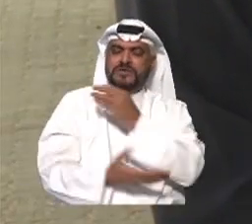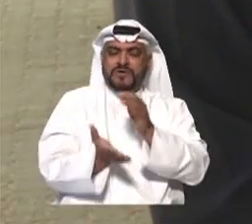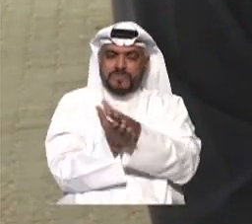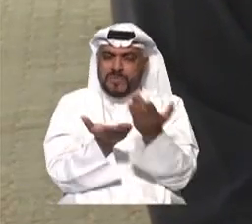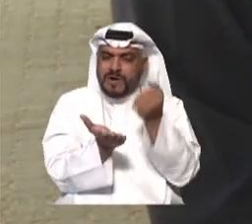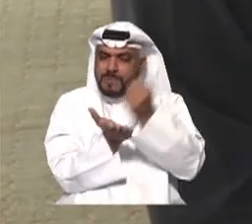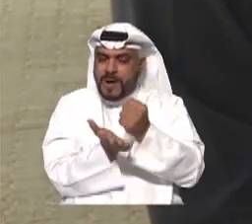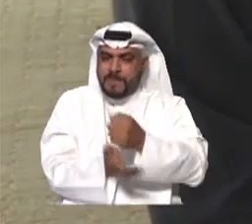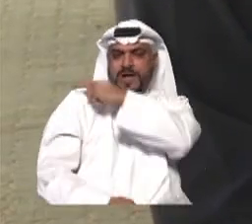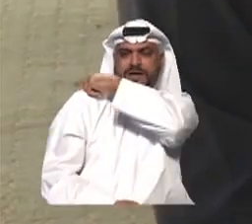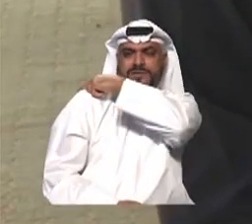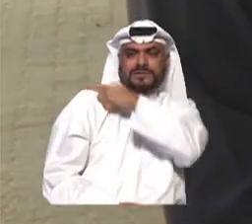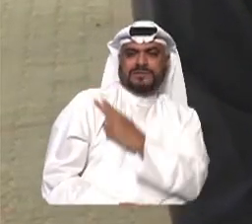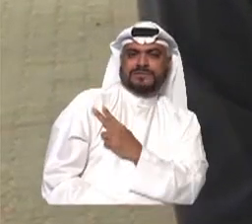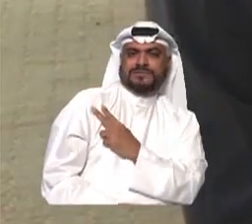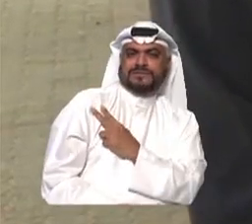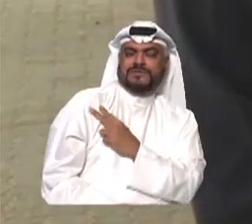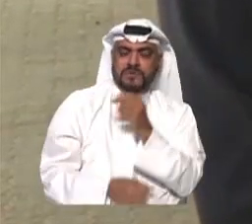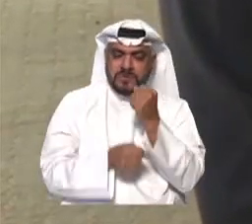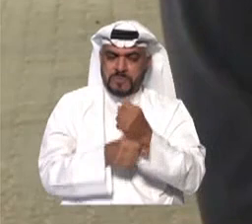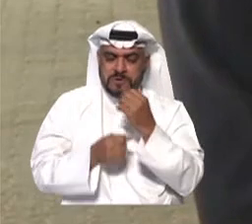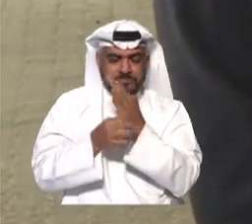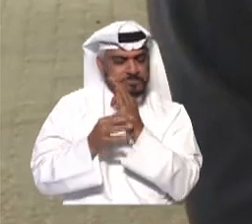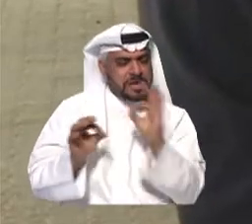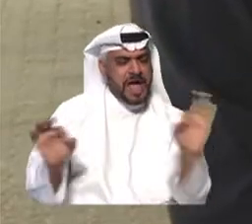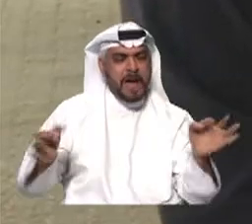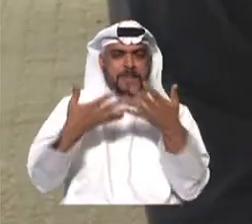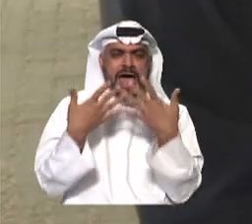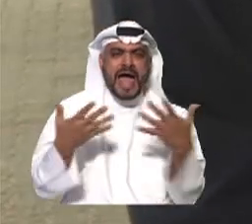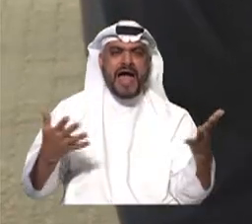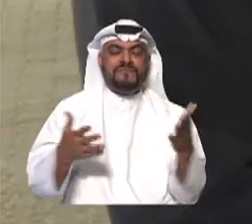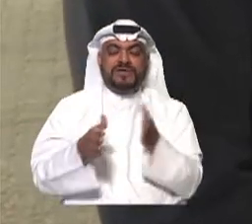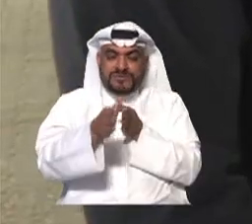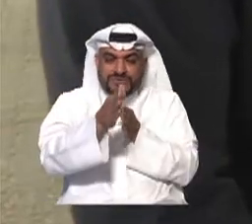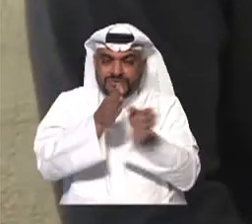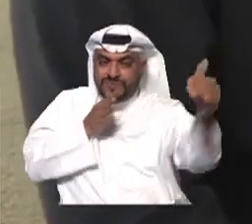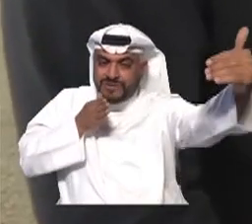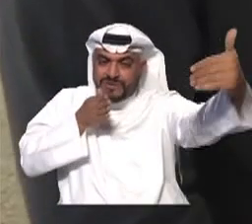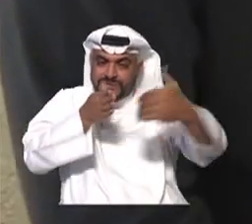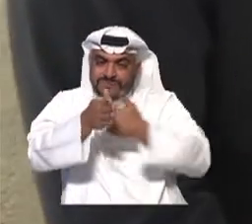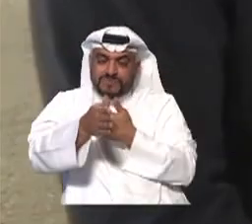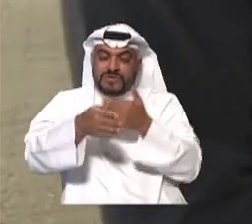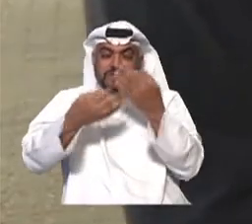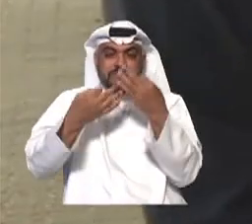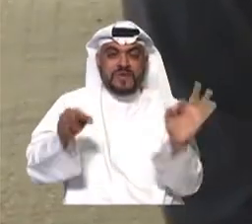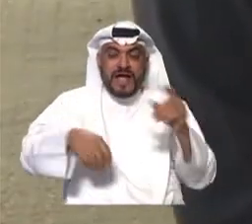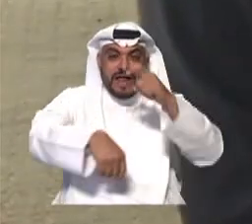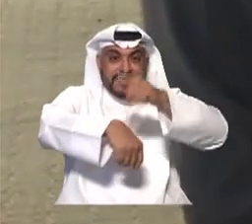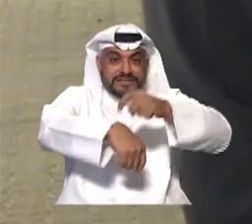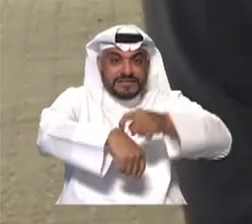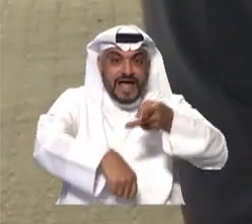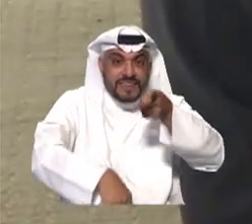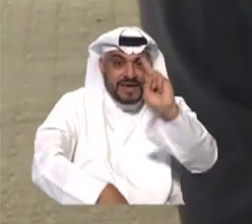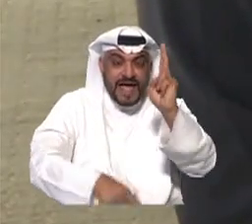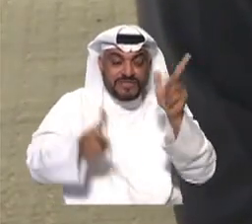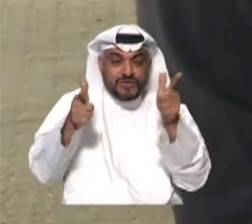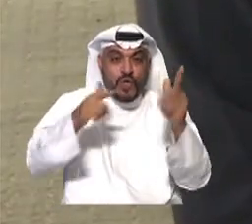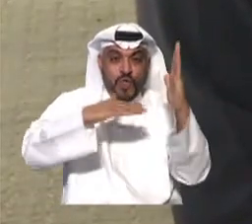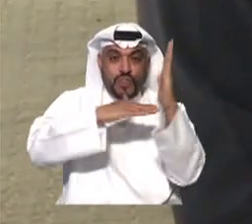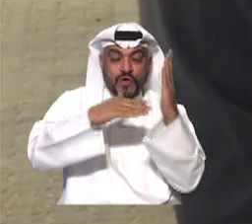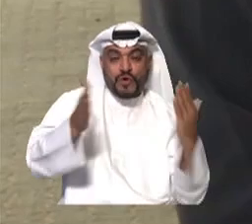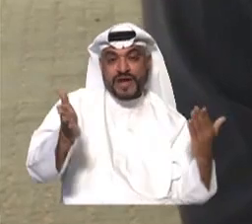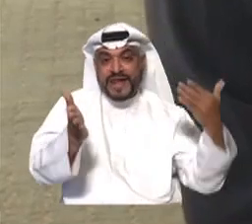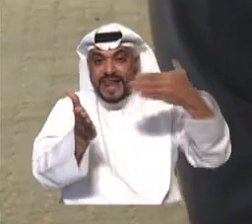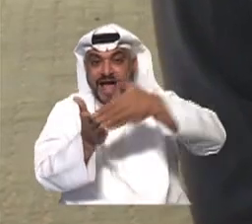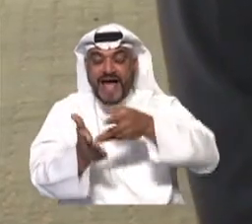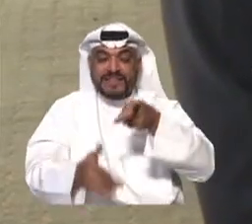السفر تتم من خلال المغادرة 24 ساعة، لكن أيضا في الدخول تم توسيع الوقت، أصبح الآن من الساعة 12 ظهرا للساعة